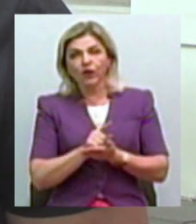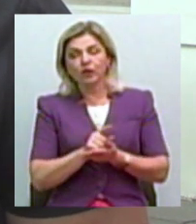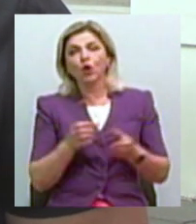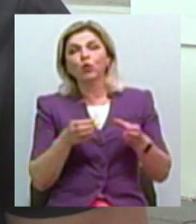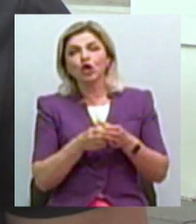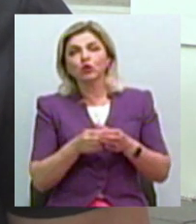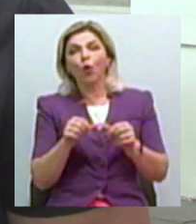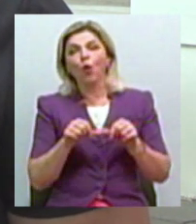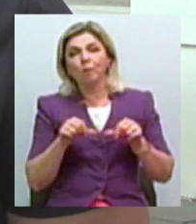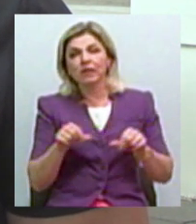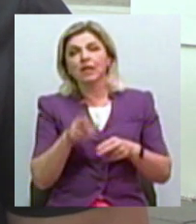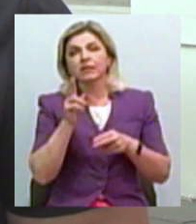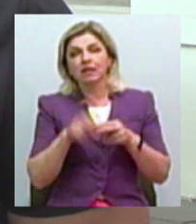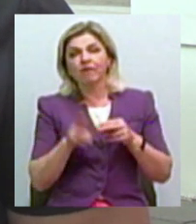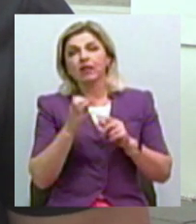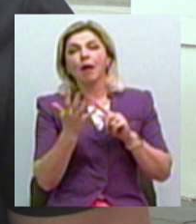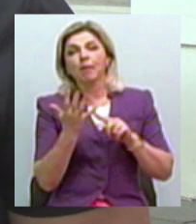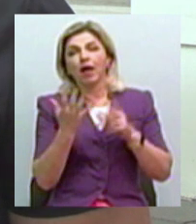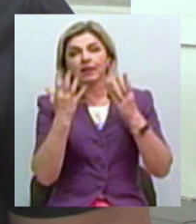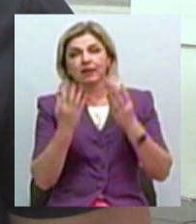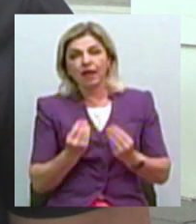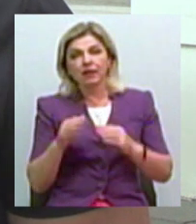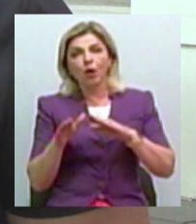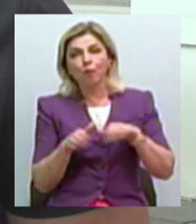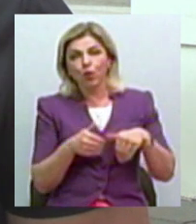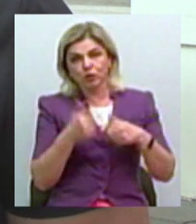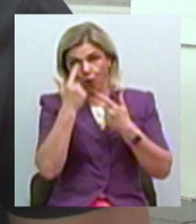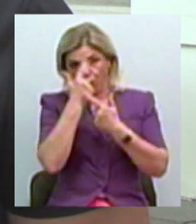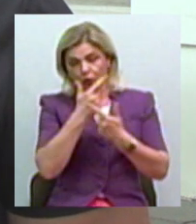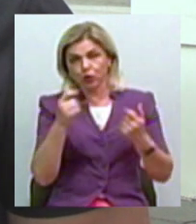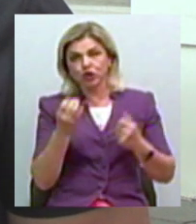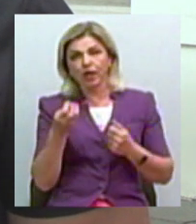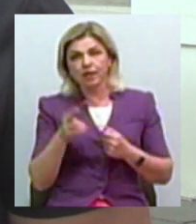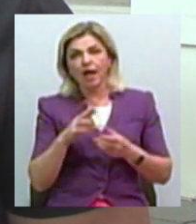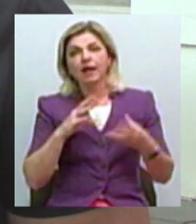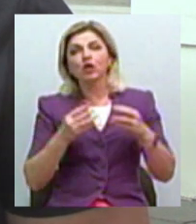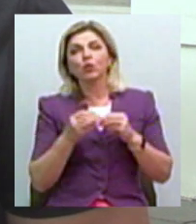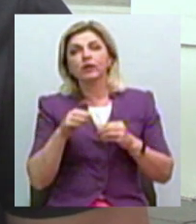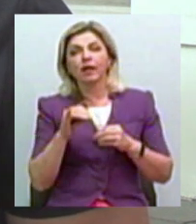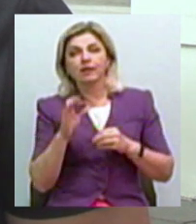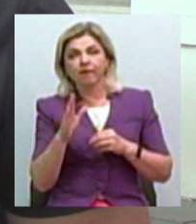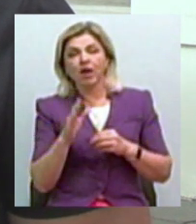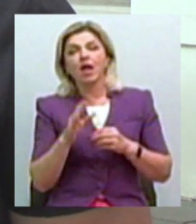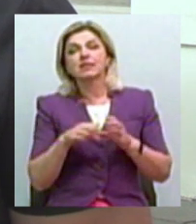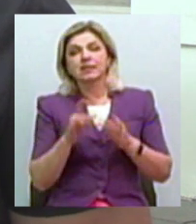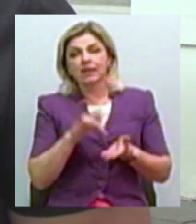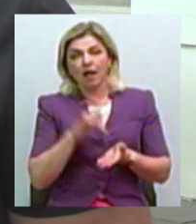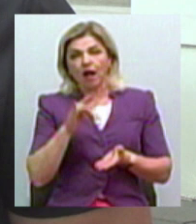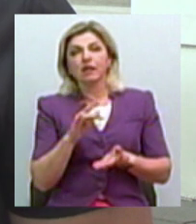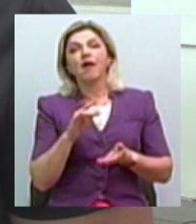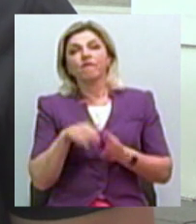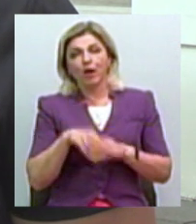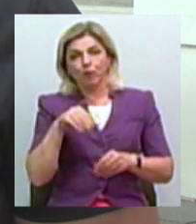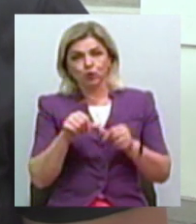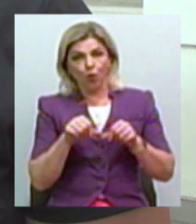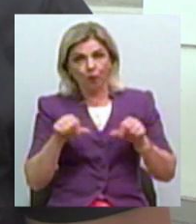комісії завершується на 5-й день після оголошення результатів Центральної виборчої комісії. Тому вони зараз